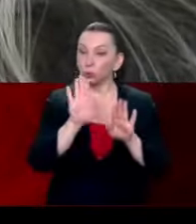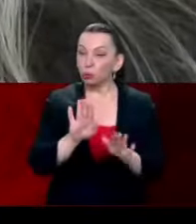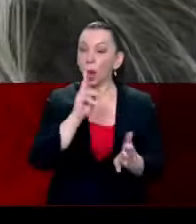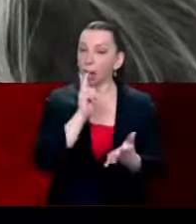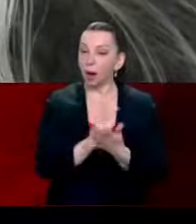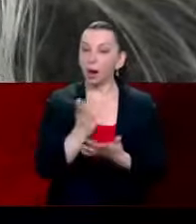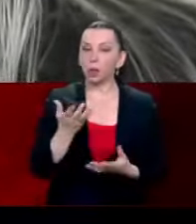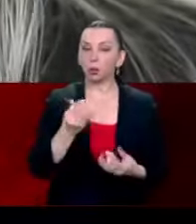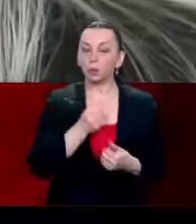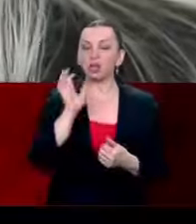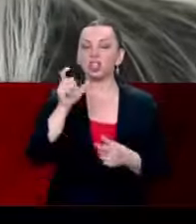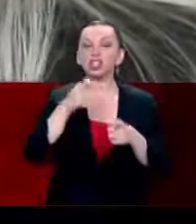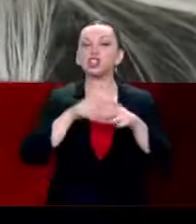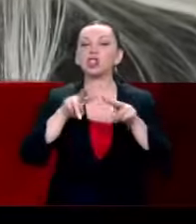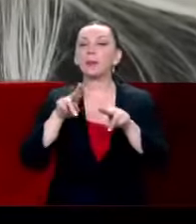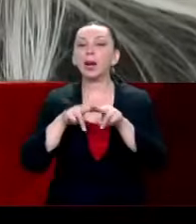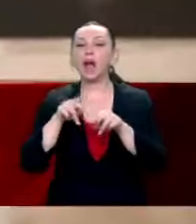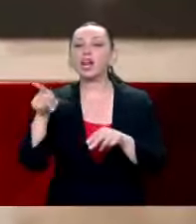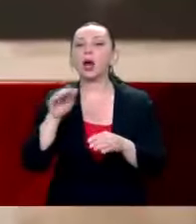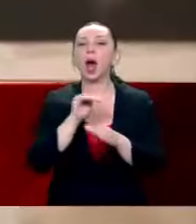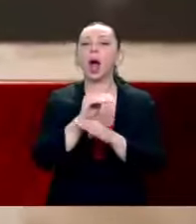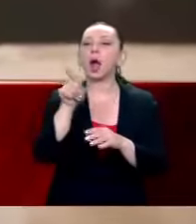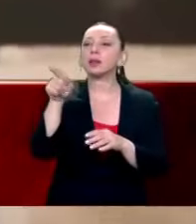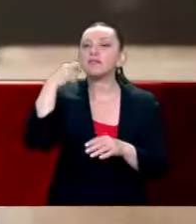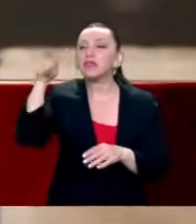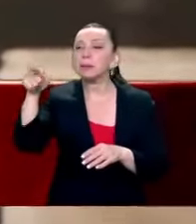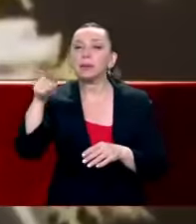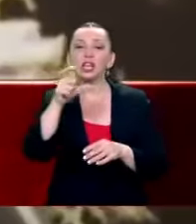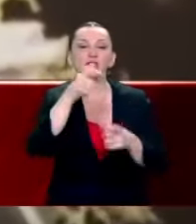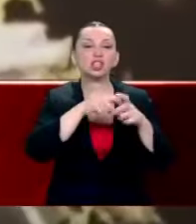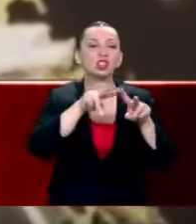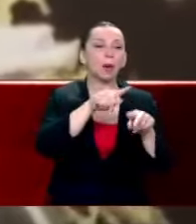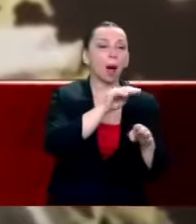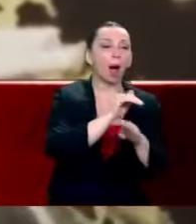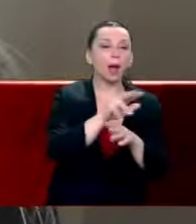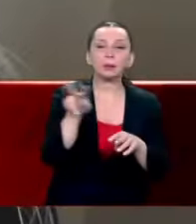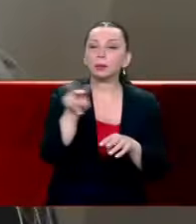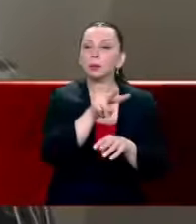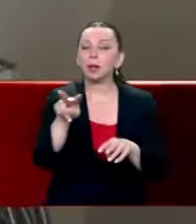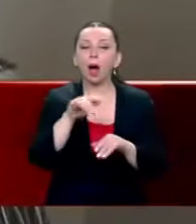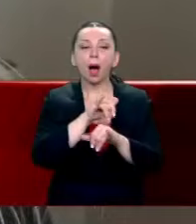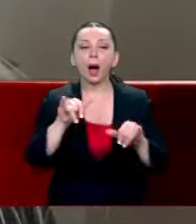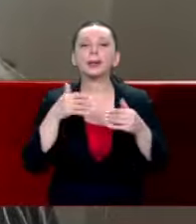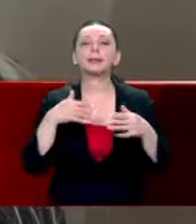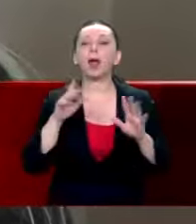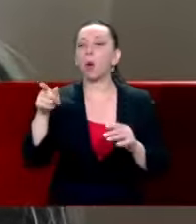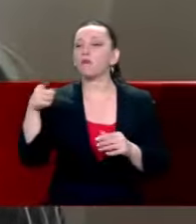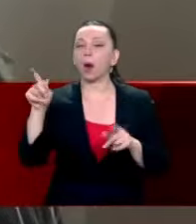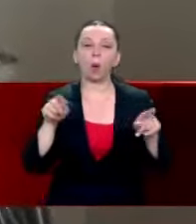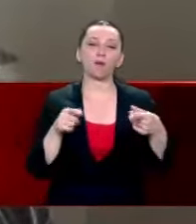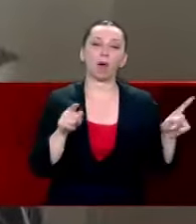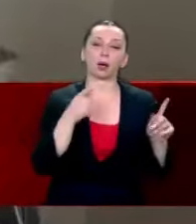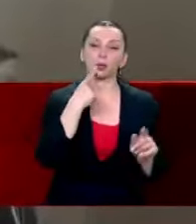verilebilseydi. Maalesef Cem Karaca'nın hayatını yansıtmıyor. Bu süreçte taraflar defalarca birbirini suçladı. Adeta bir üvey